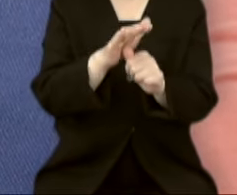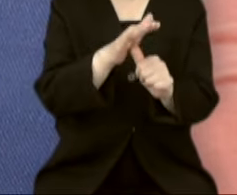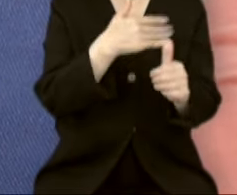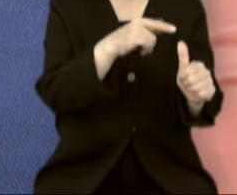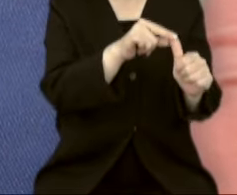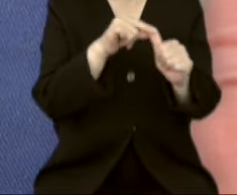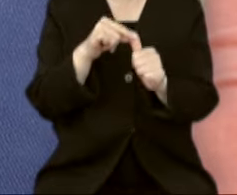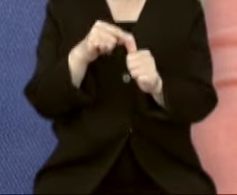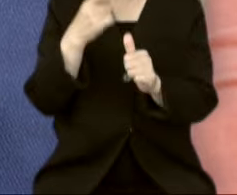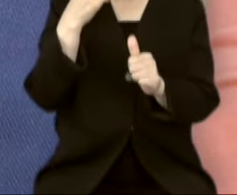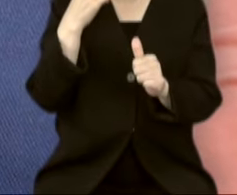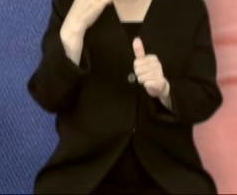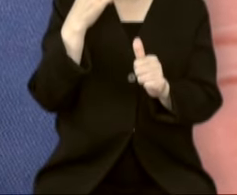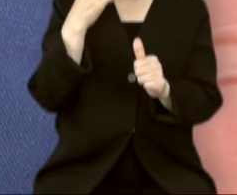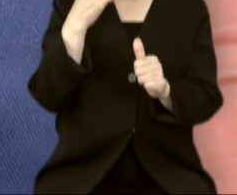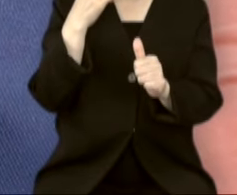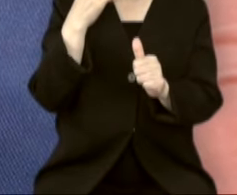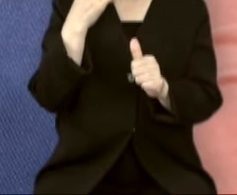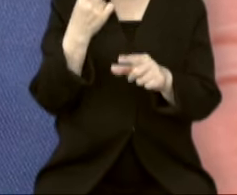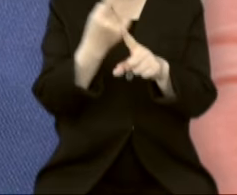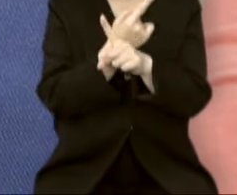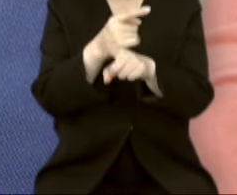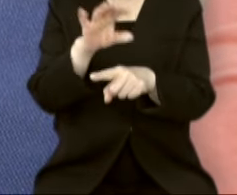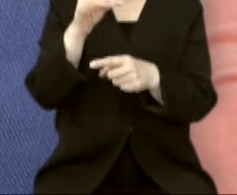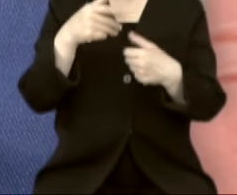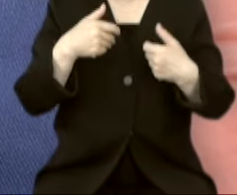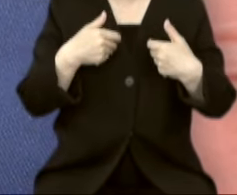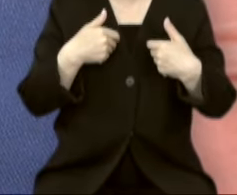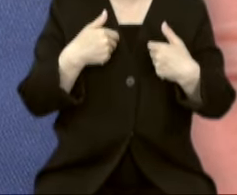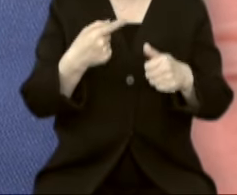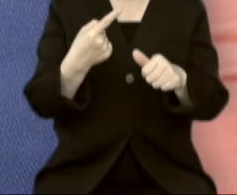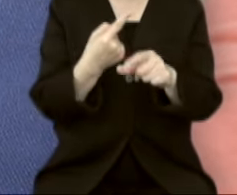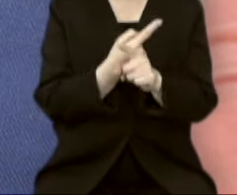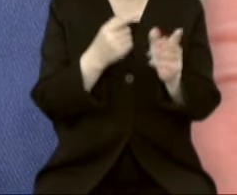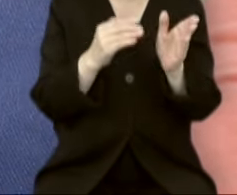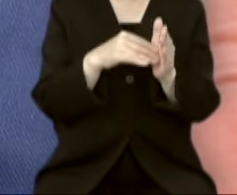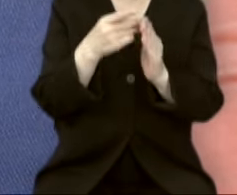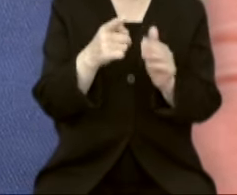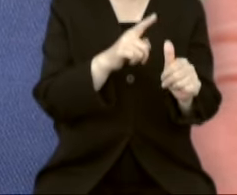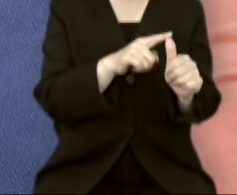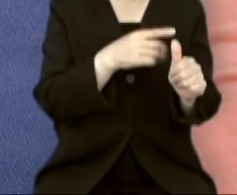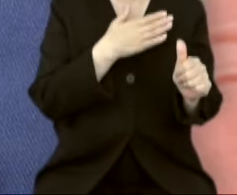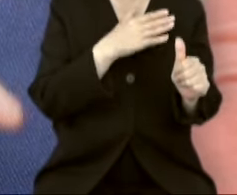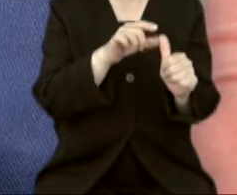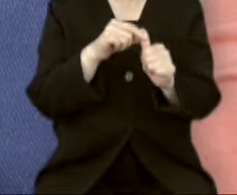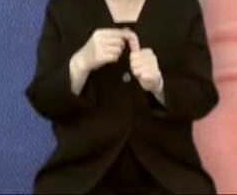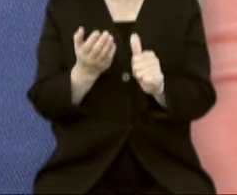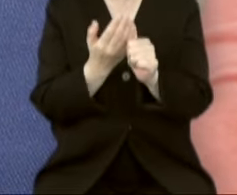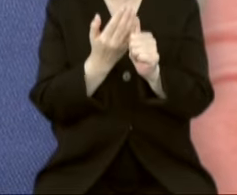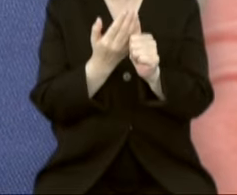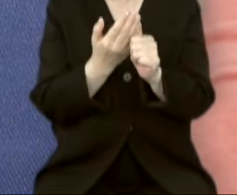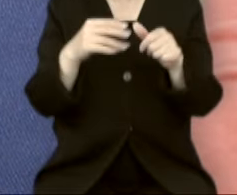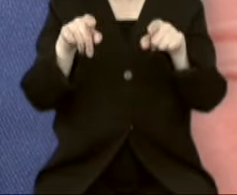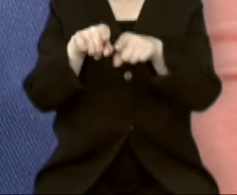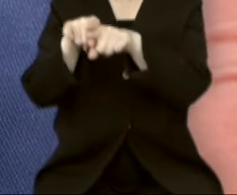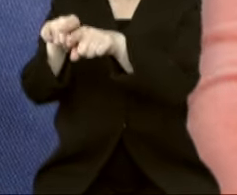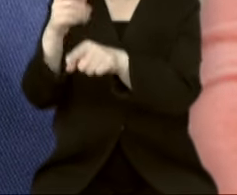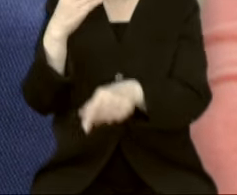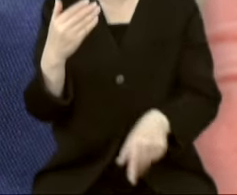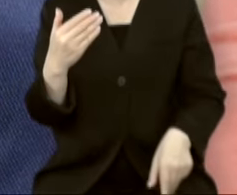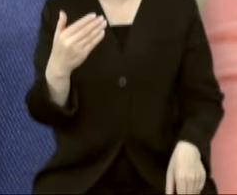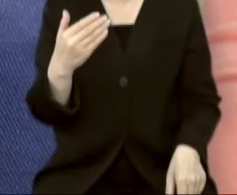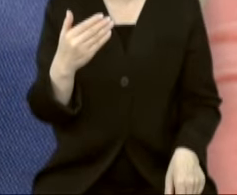고마를 데리고 가서 먼저 이분은 치료를 받아야 돼요. 치료하고 그거 제가 키우면 제가 가져갈 수 있어요?